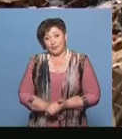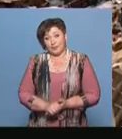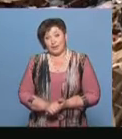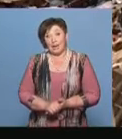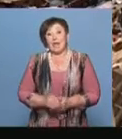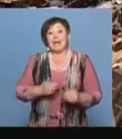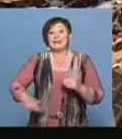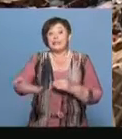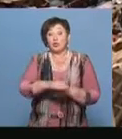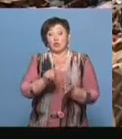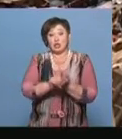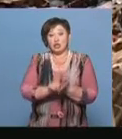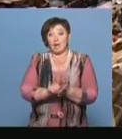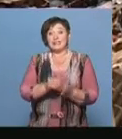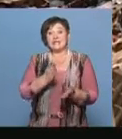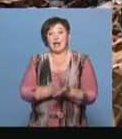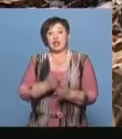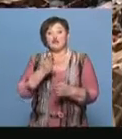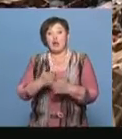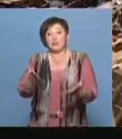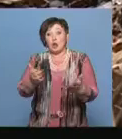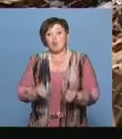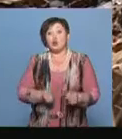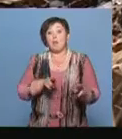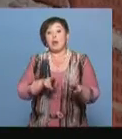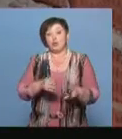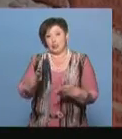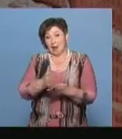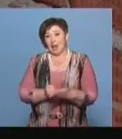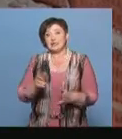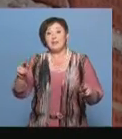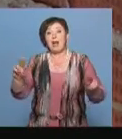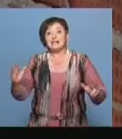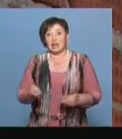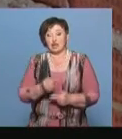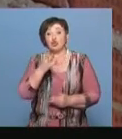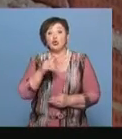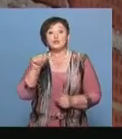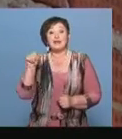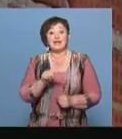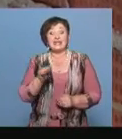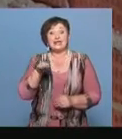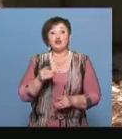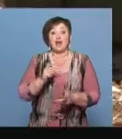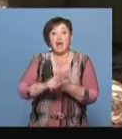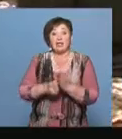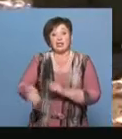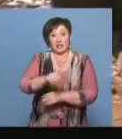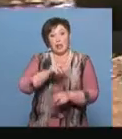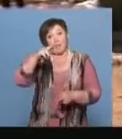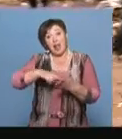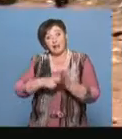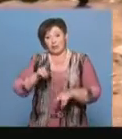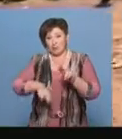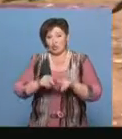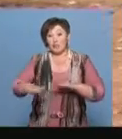Эта территория должна была стать учебно-тренировочным полигоном для спасателей. На 4500 квадратных метрах планировалось построить